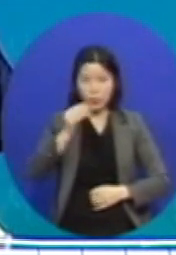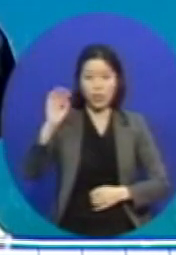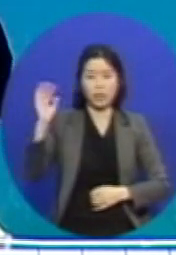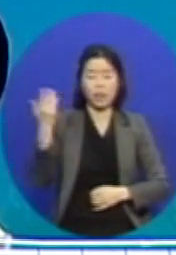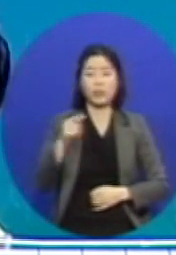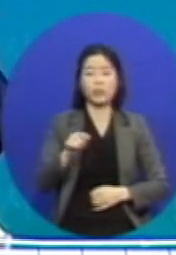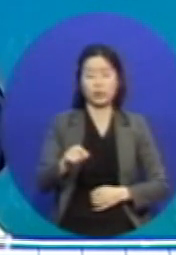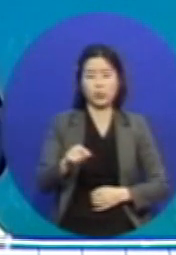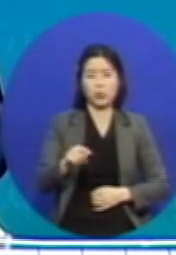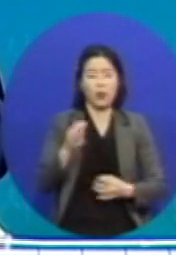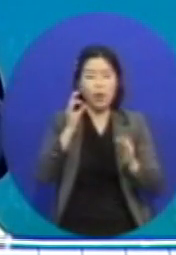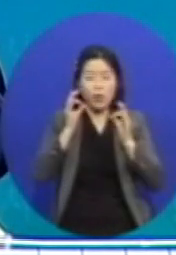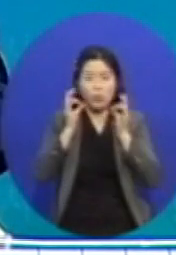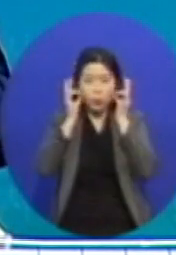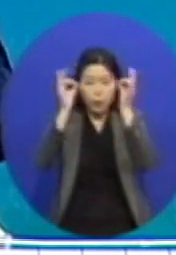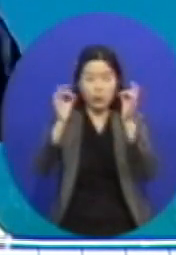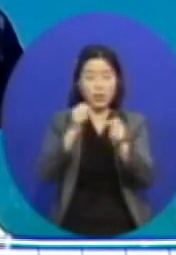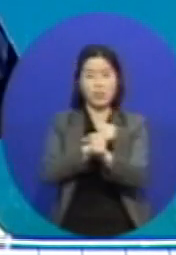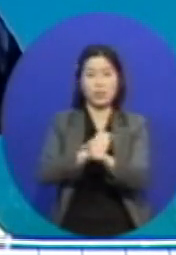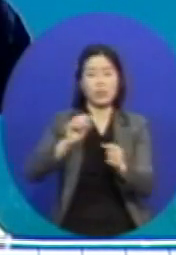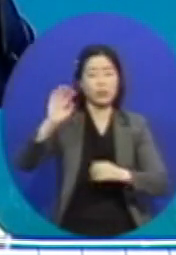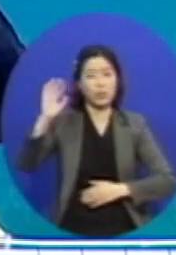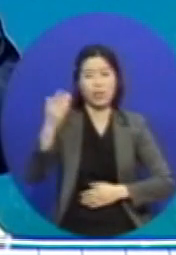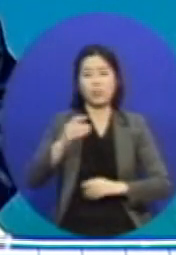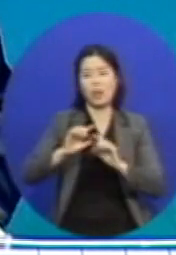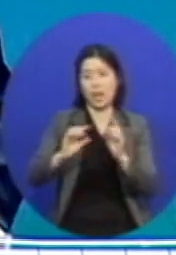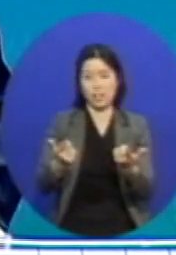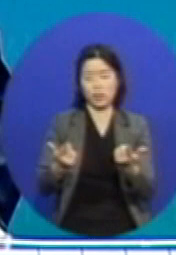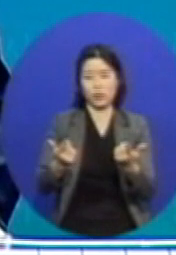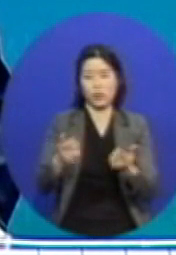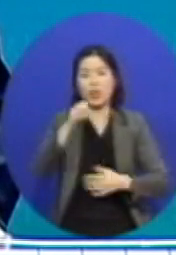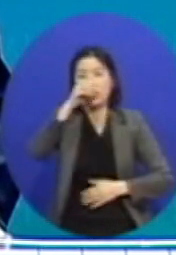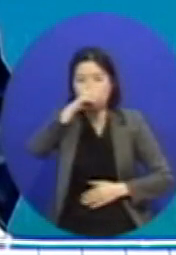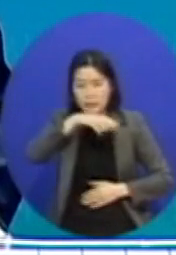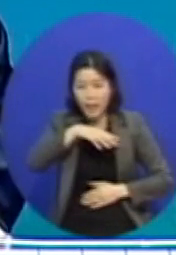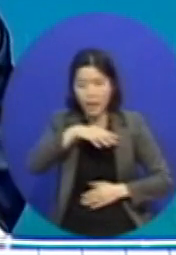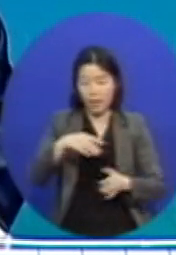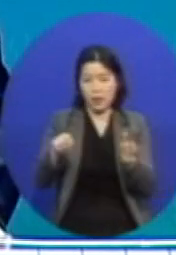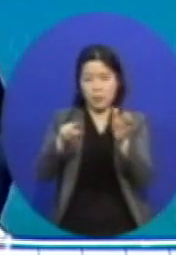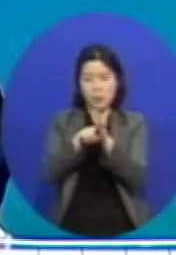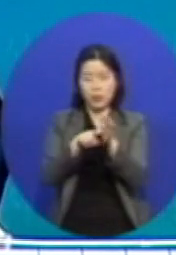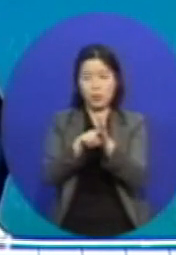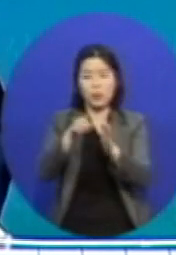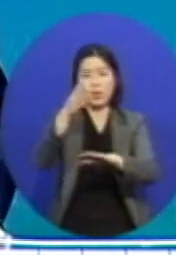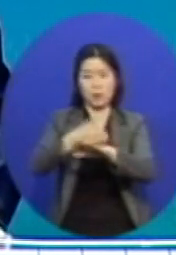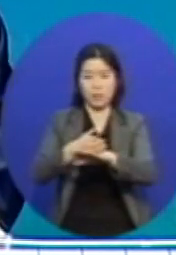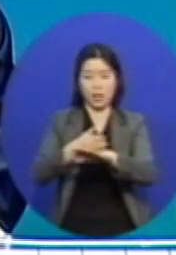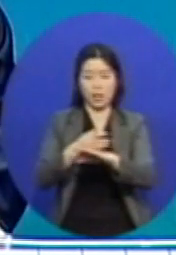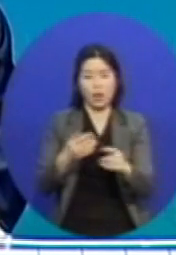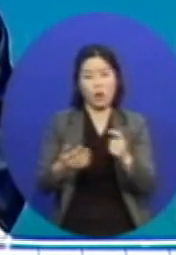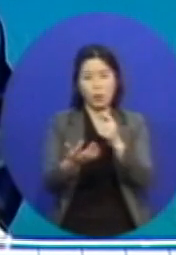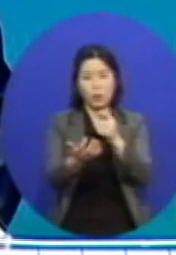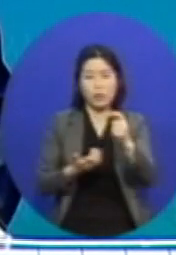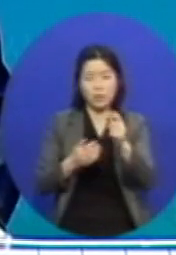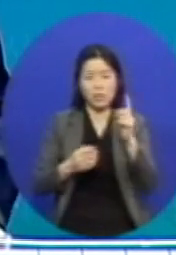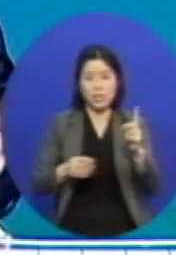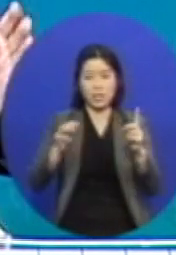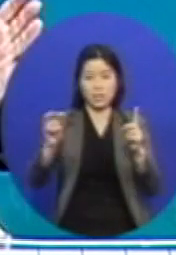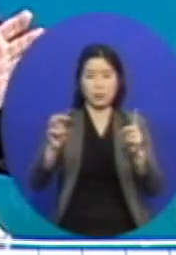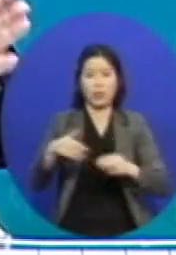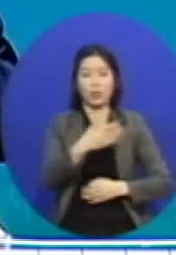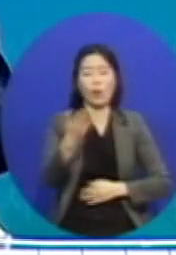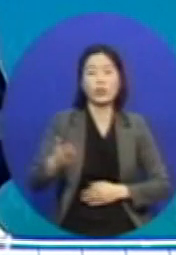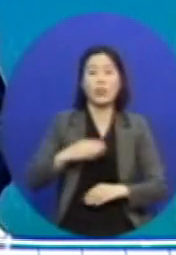노력에서 되는거 아닙니다 그냥 믿고 감사할 뿐이에요 고린도전서 1장 30절 말씀 너희는